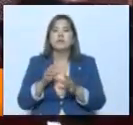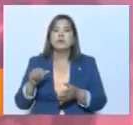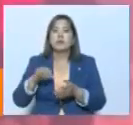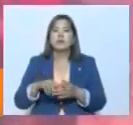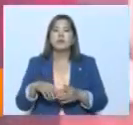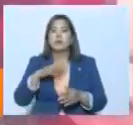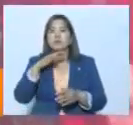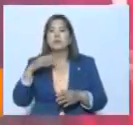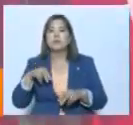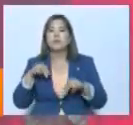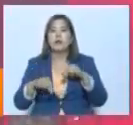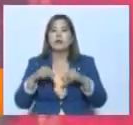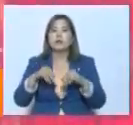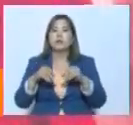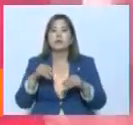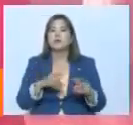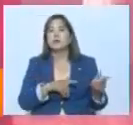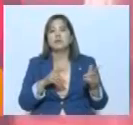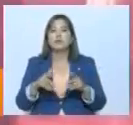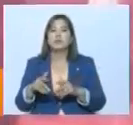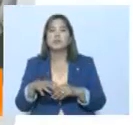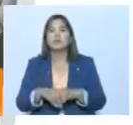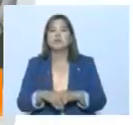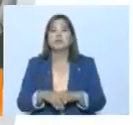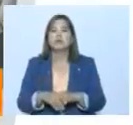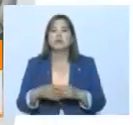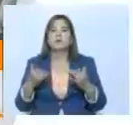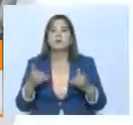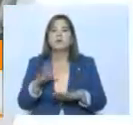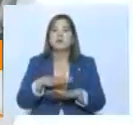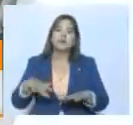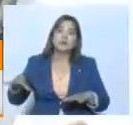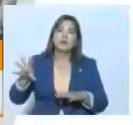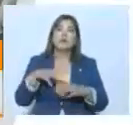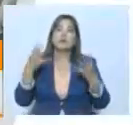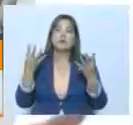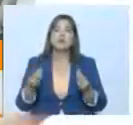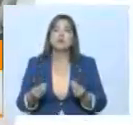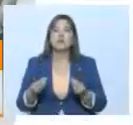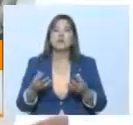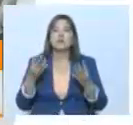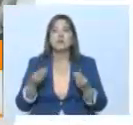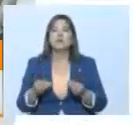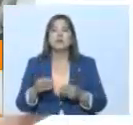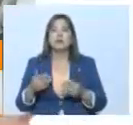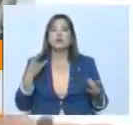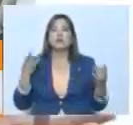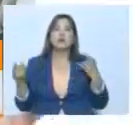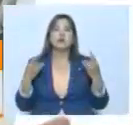профессионализм балетмейстеров и подготовку артистов. Сегодня наш день. День артистов